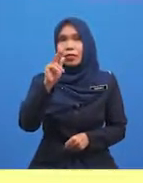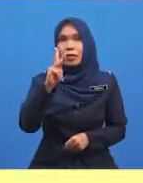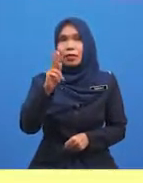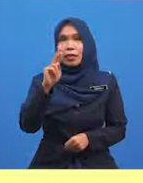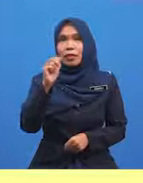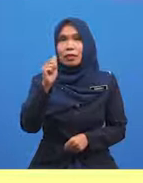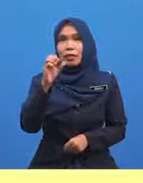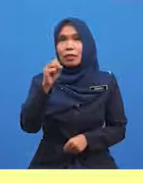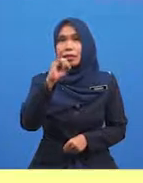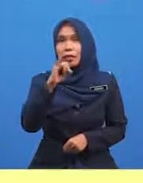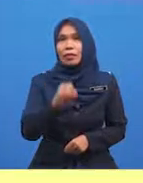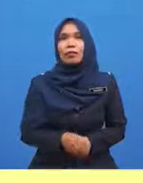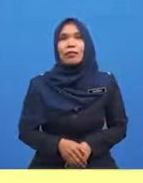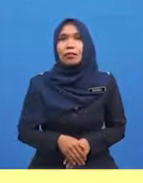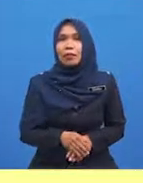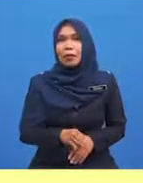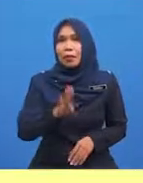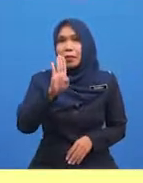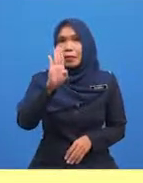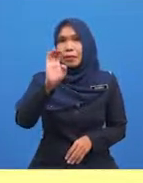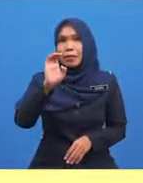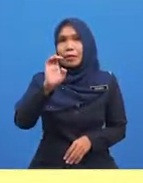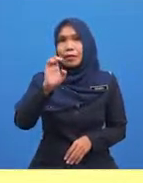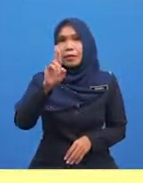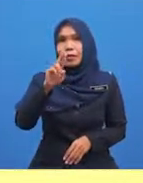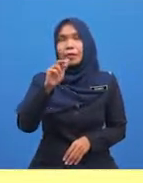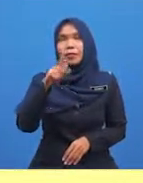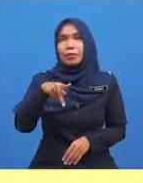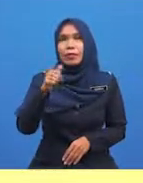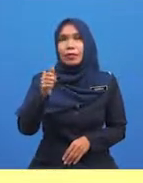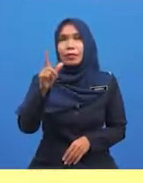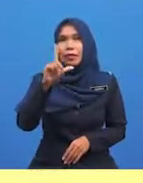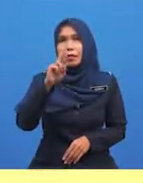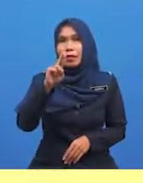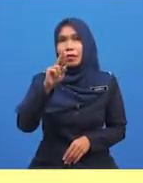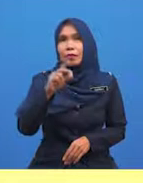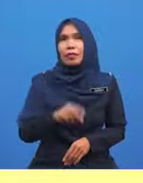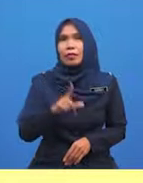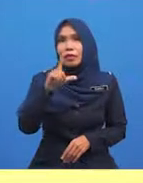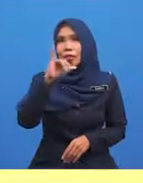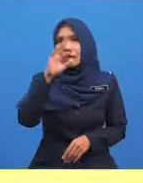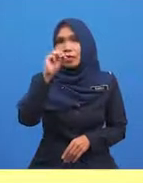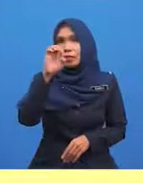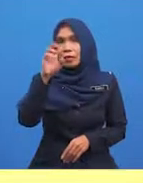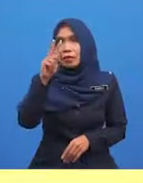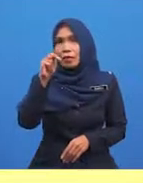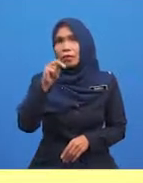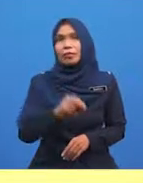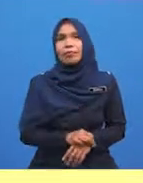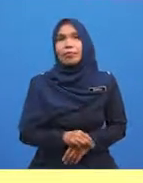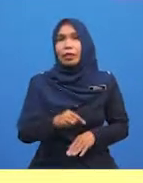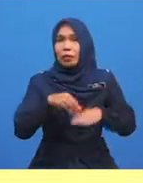Raja Berperlembagaan. Raja Berperlembagaan bermaksud Raja menjalankan